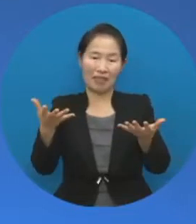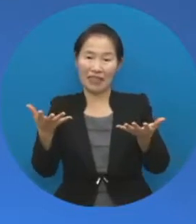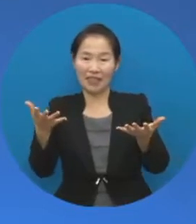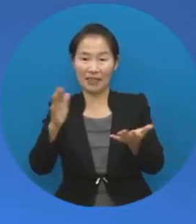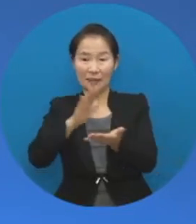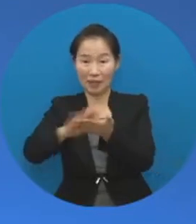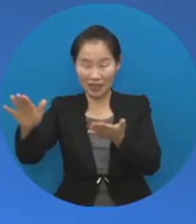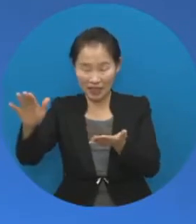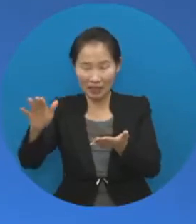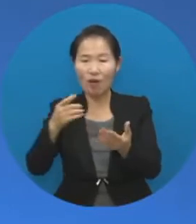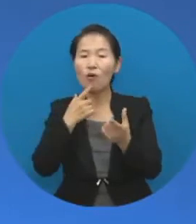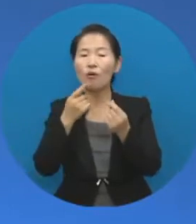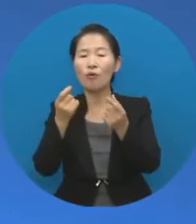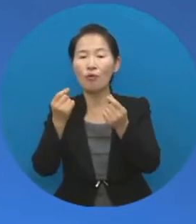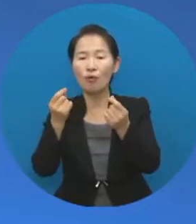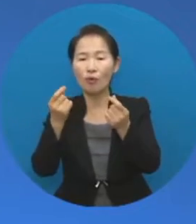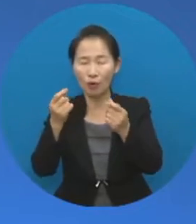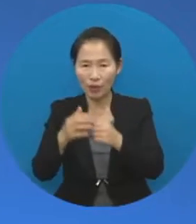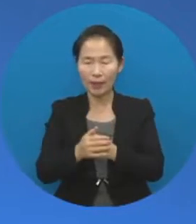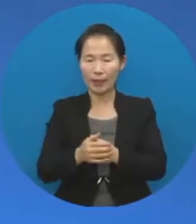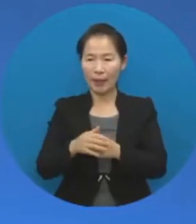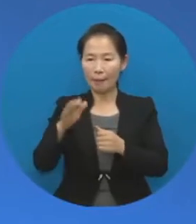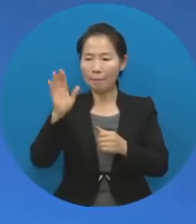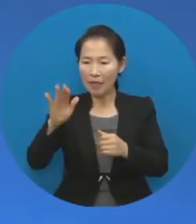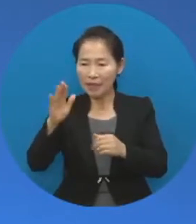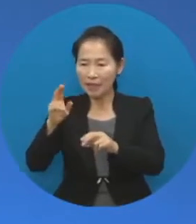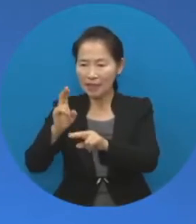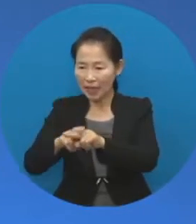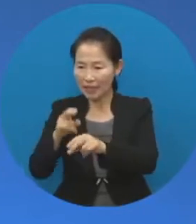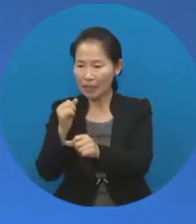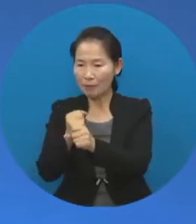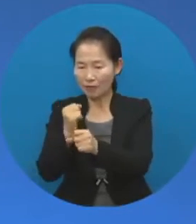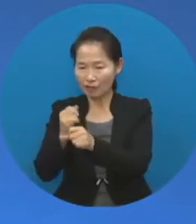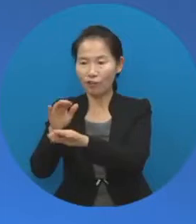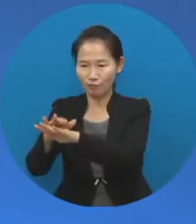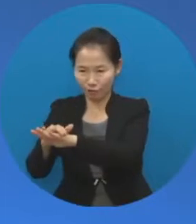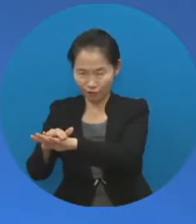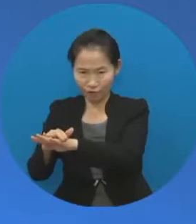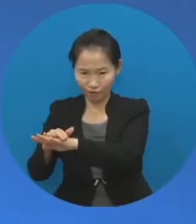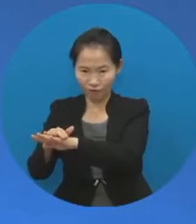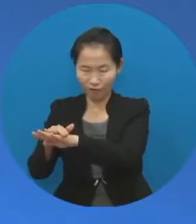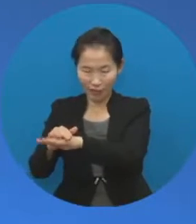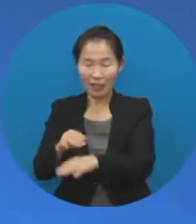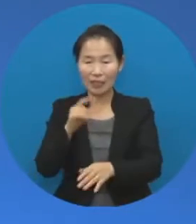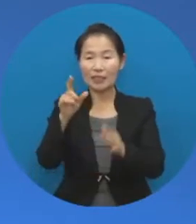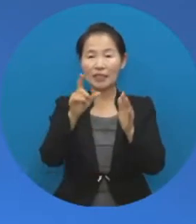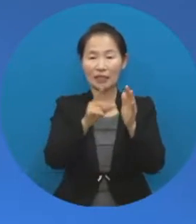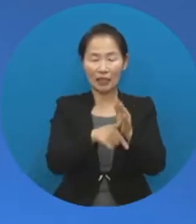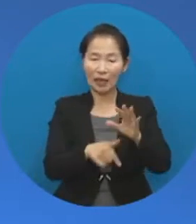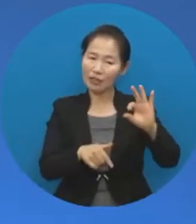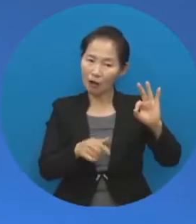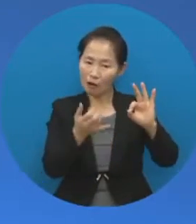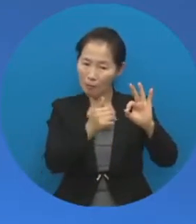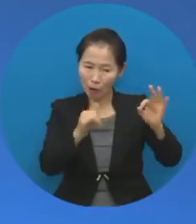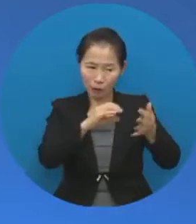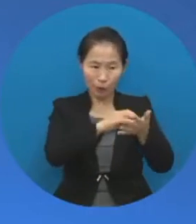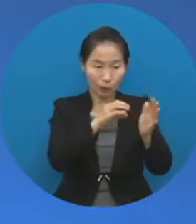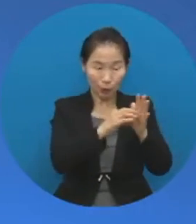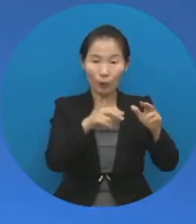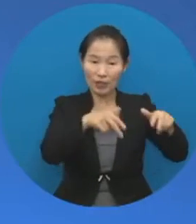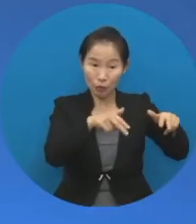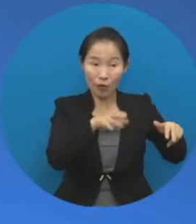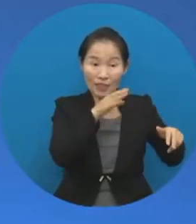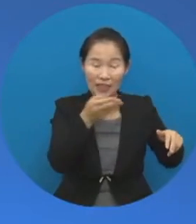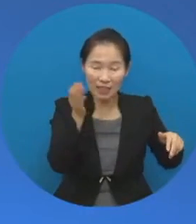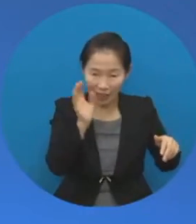자리를, 그러니까 빈자리를 만들어야겠다는 생각이 들었어요. 그래서 그 당시에 이제 10명 좀 넘는 자리만 있으면 되는데 제가 두